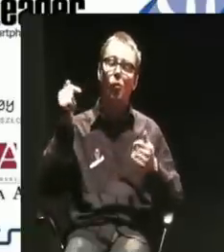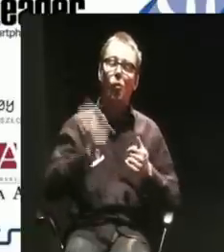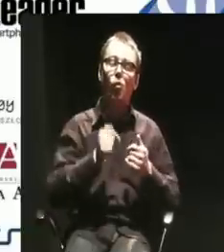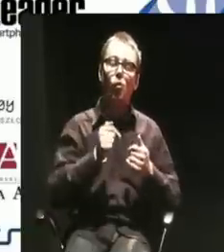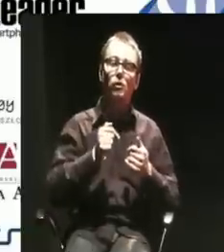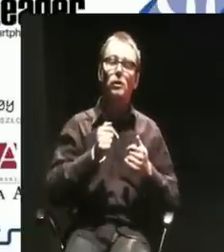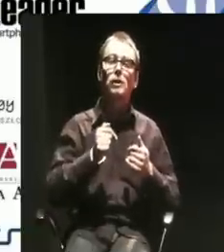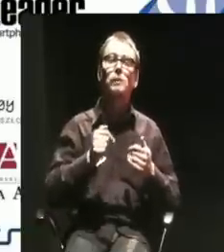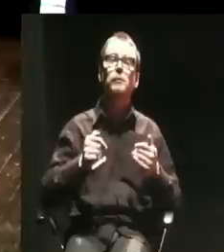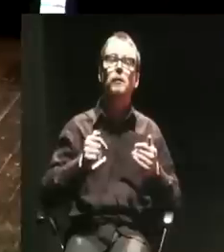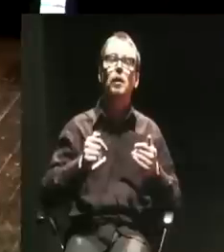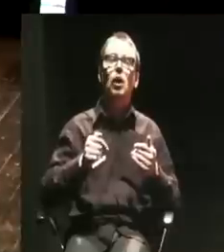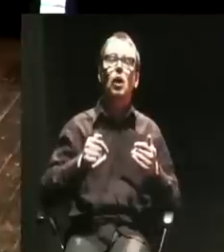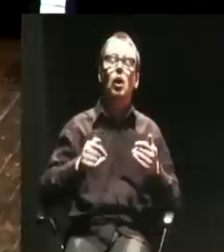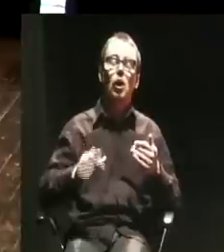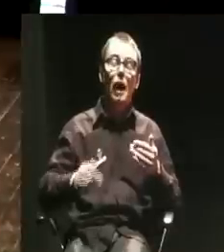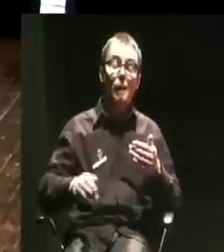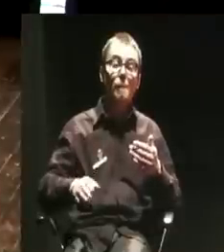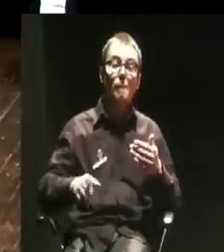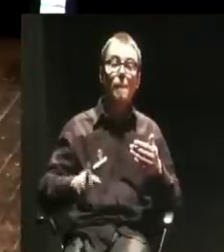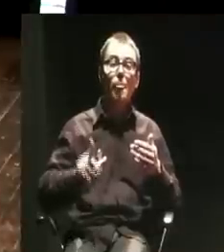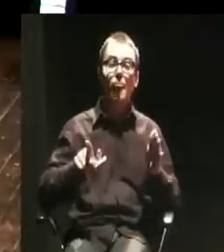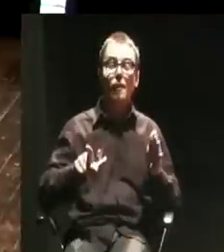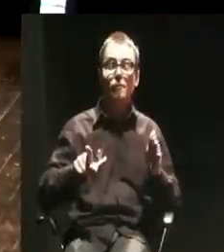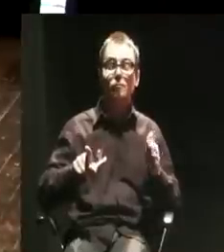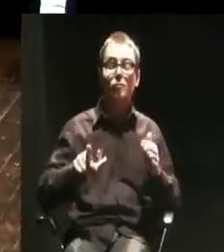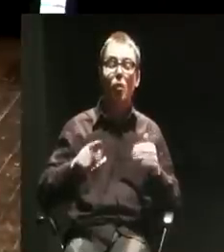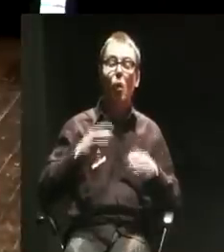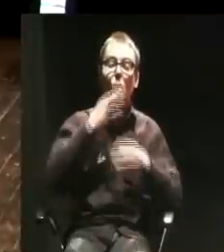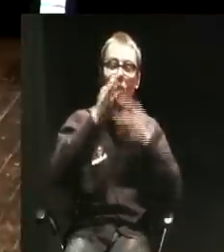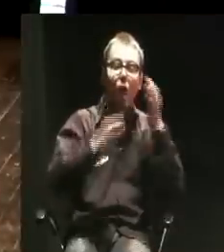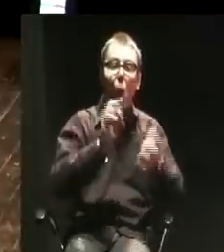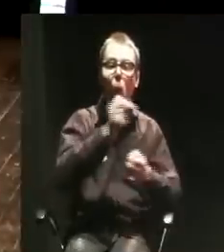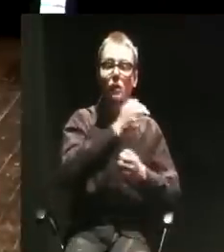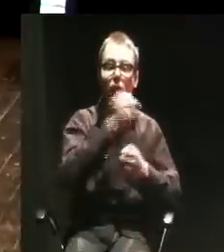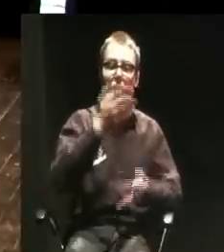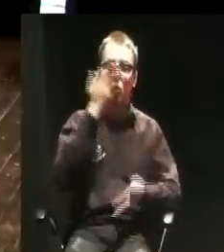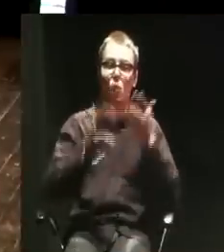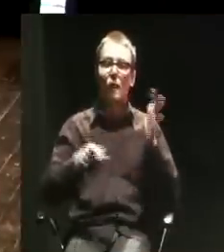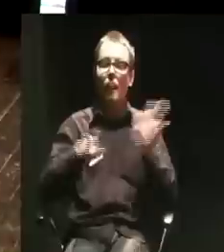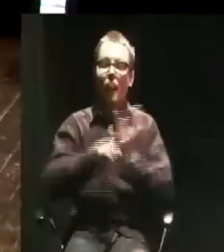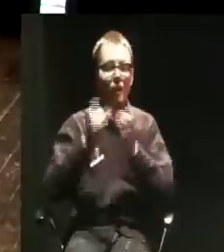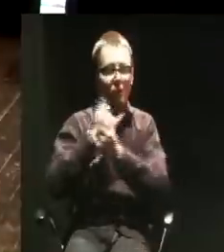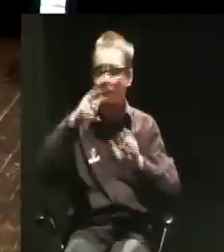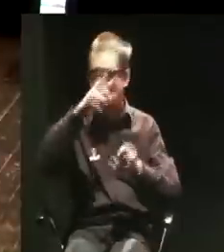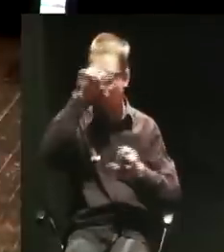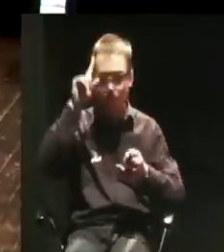ambasadorami sukcesu miasta Lublin, bo bez tego niestety nikt tego za nas nie zrobi.